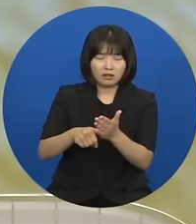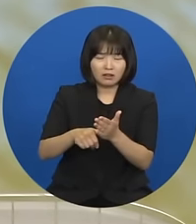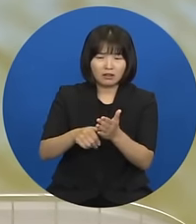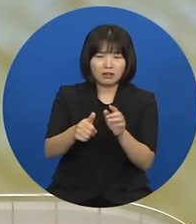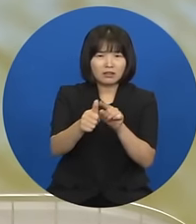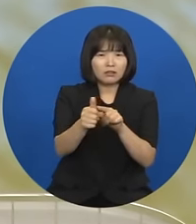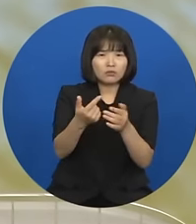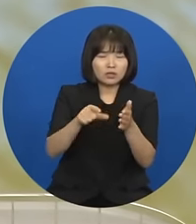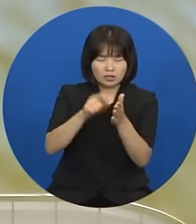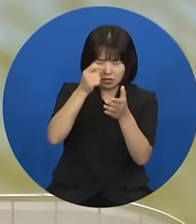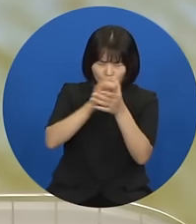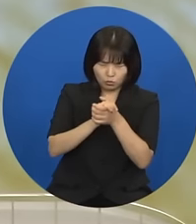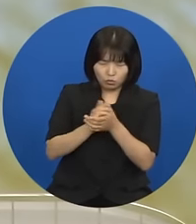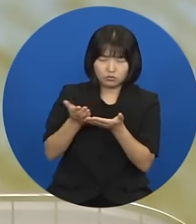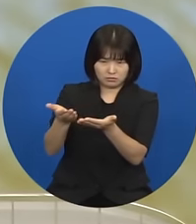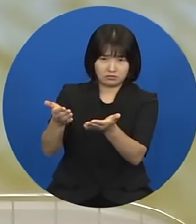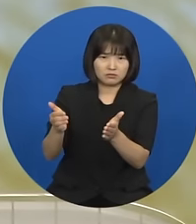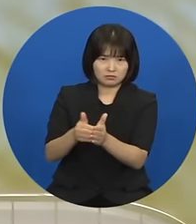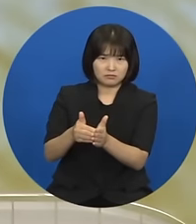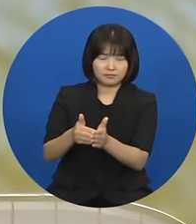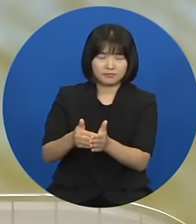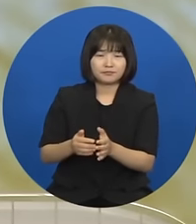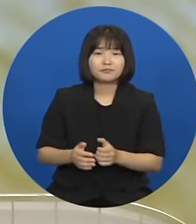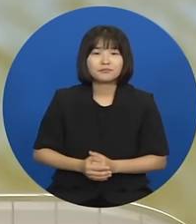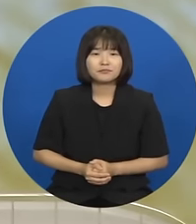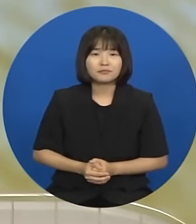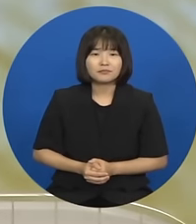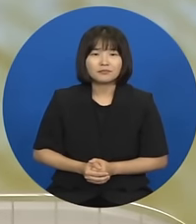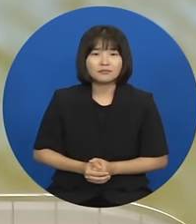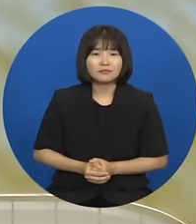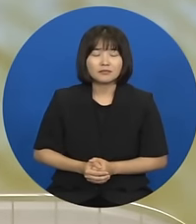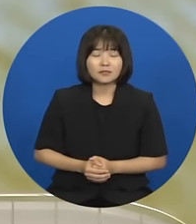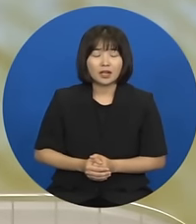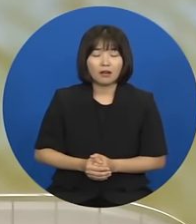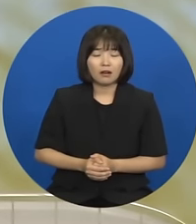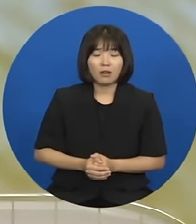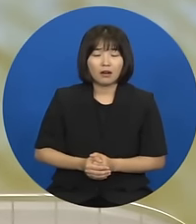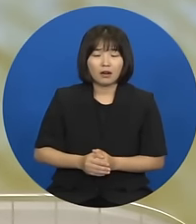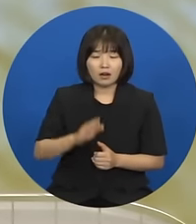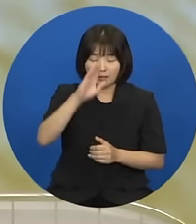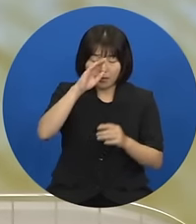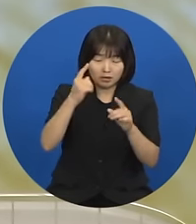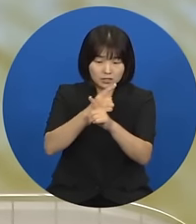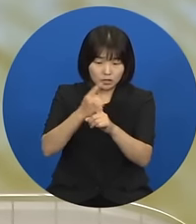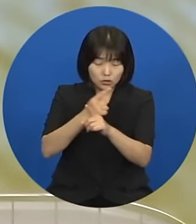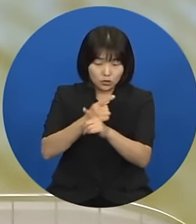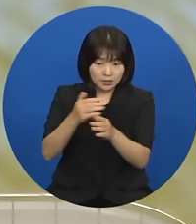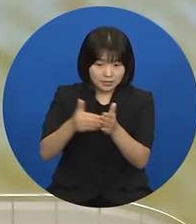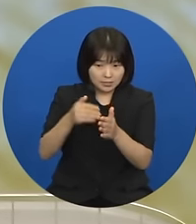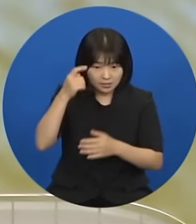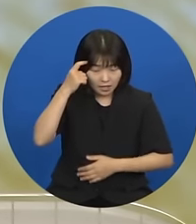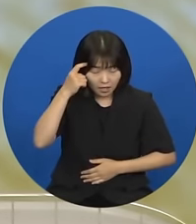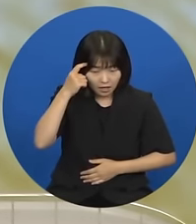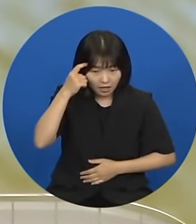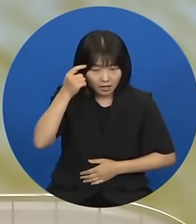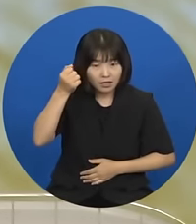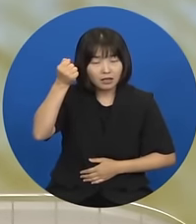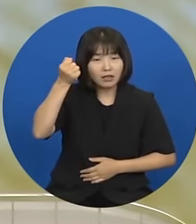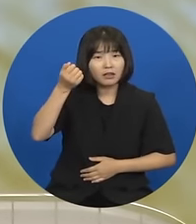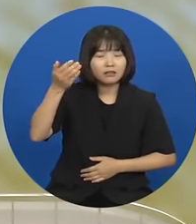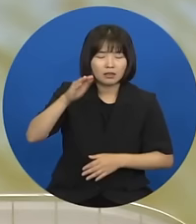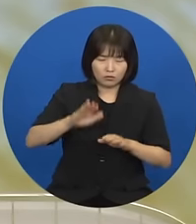위하여 기도했었습니다. 그렇게 잘 치료가 되었다고 생각했어요. 그런데 올해